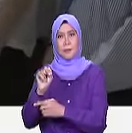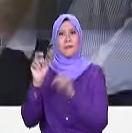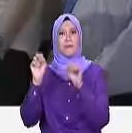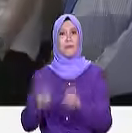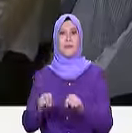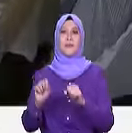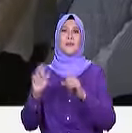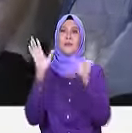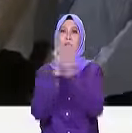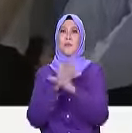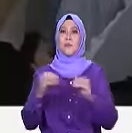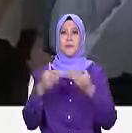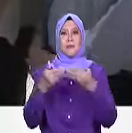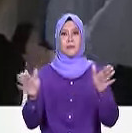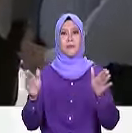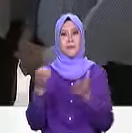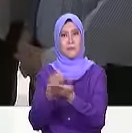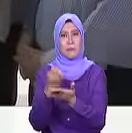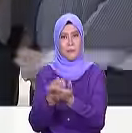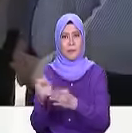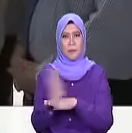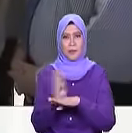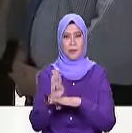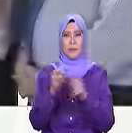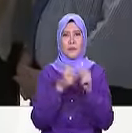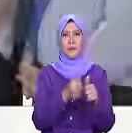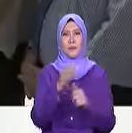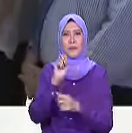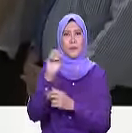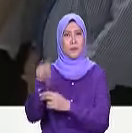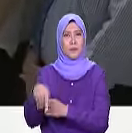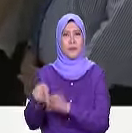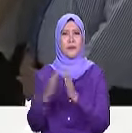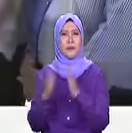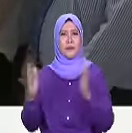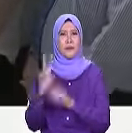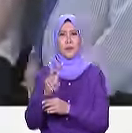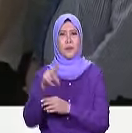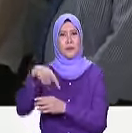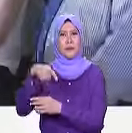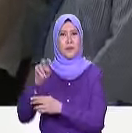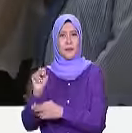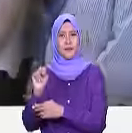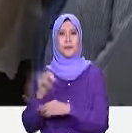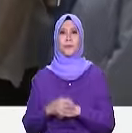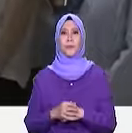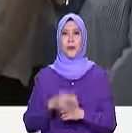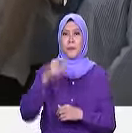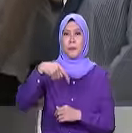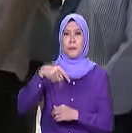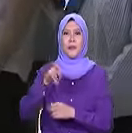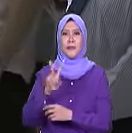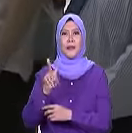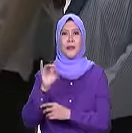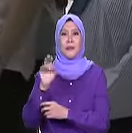membolehkan negeri ini membuka semula sektor ekonomi di bawah prosedur operasi standard fasa 2 PPN. Dalam pada itu,